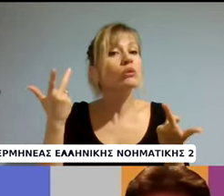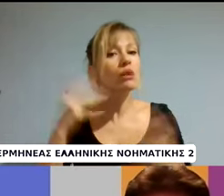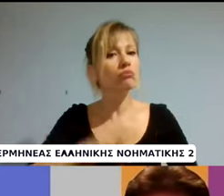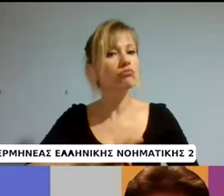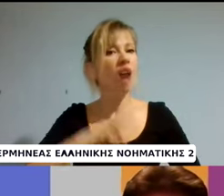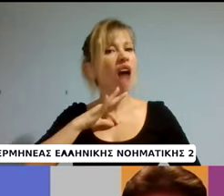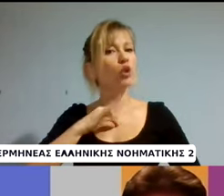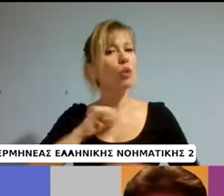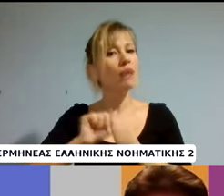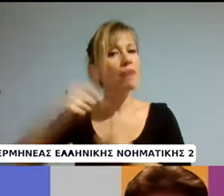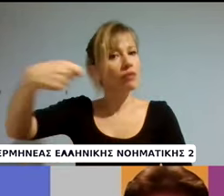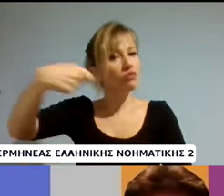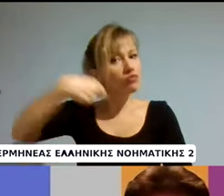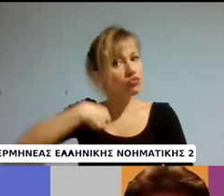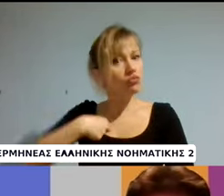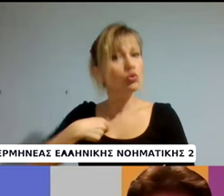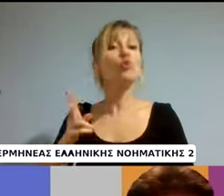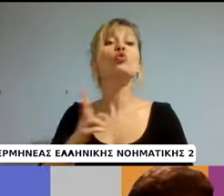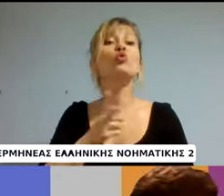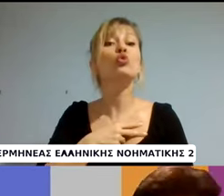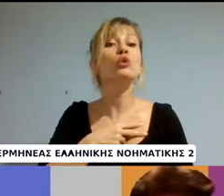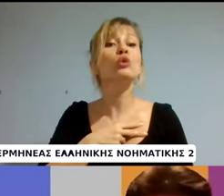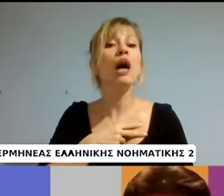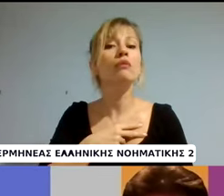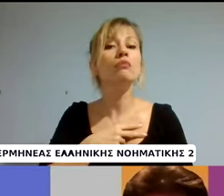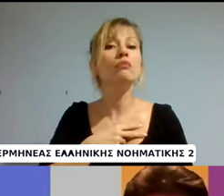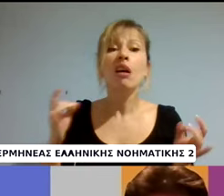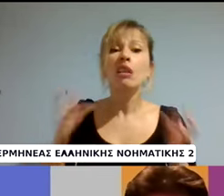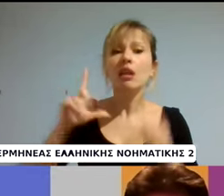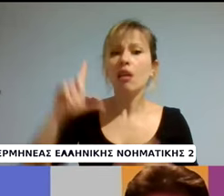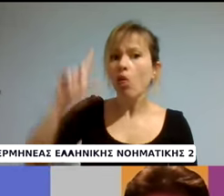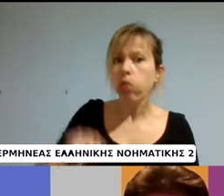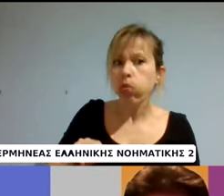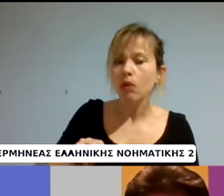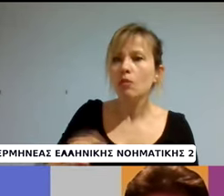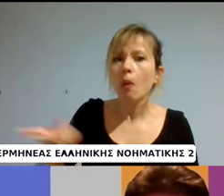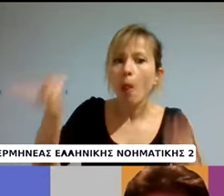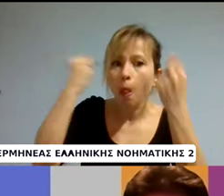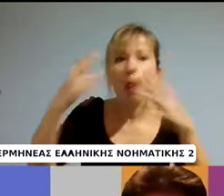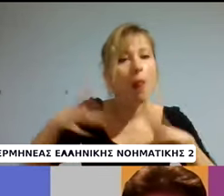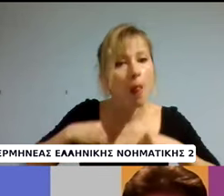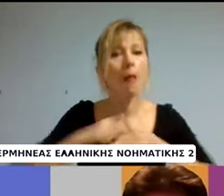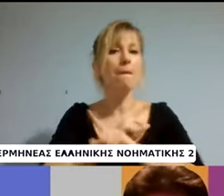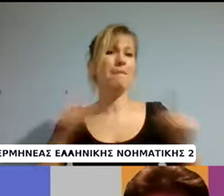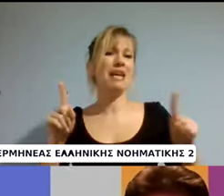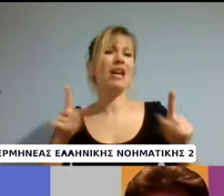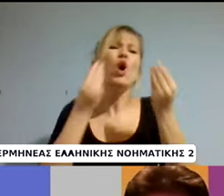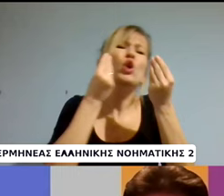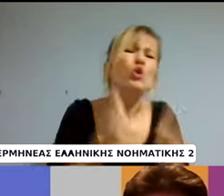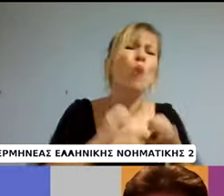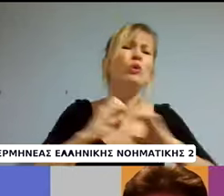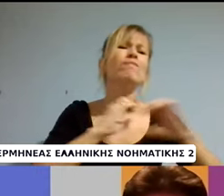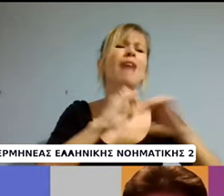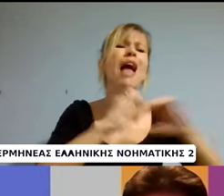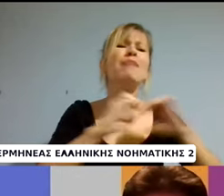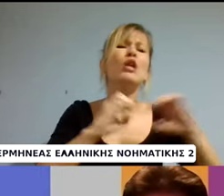οι οποίες δεν είναι σωστές και το κανάλι δεν έχει τόσο μεγάλη σημασία, θα έλεγα.